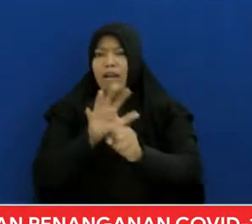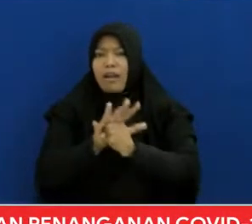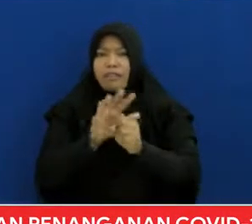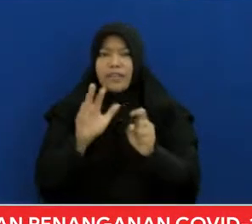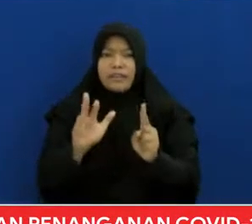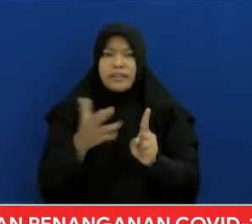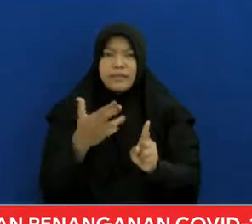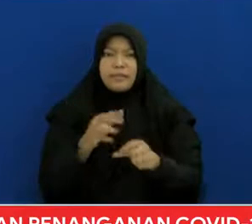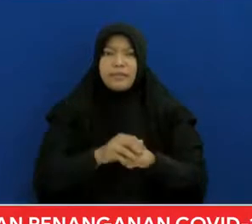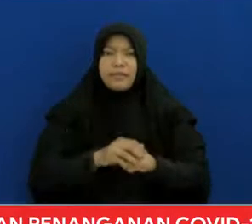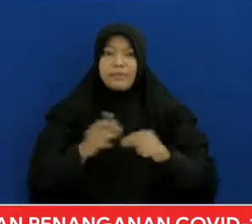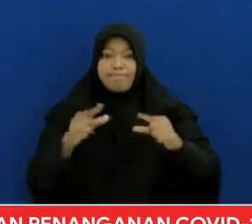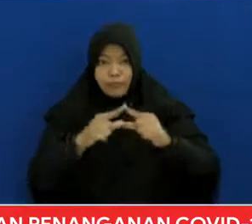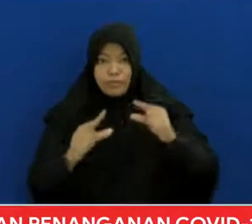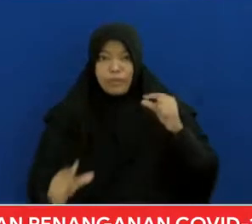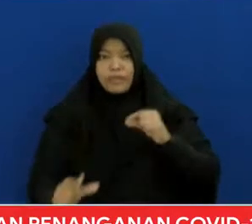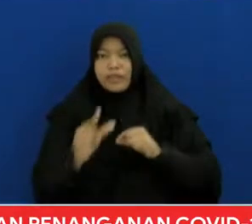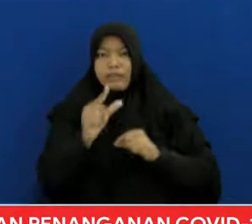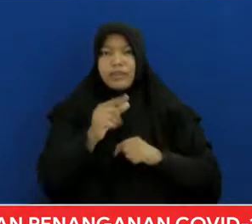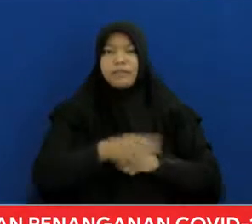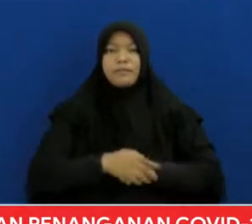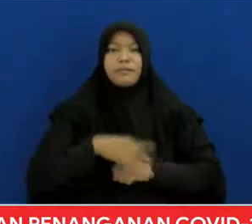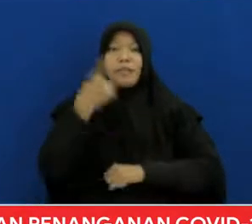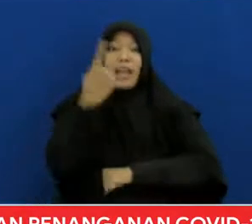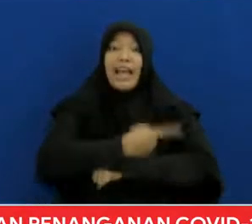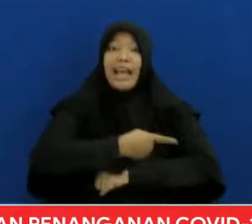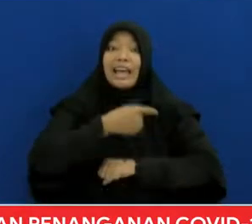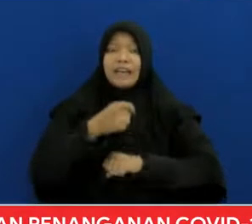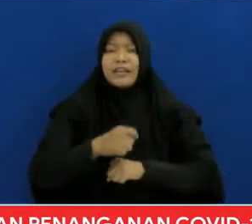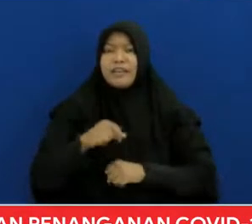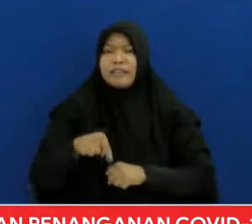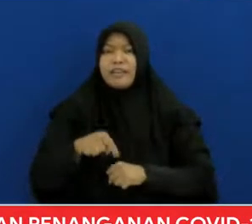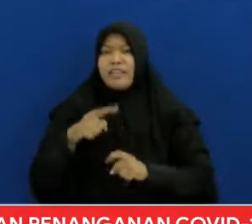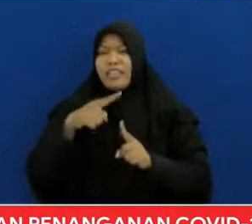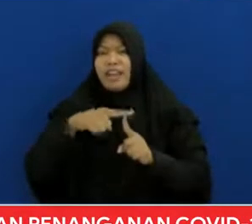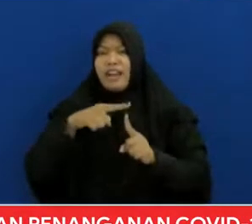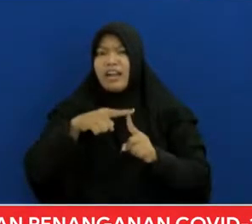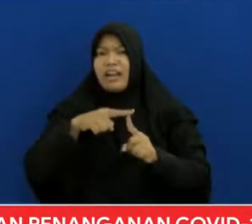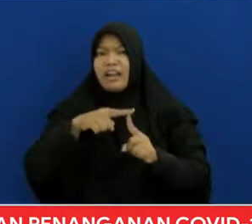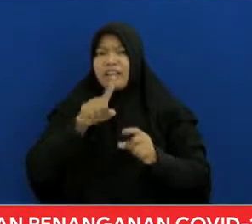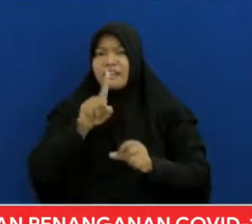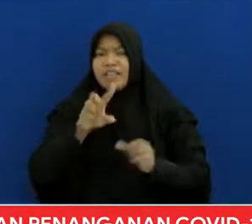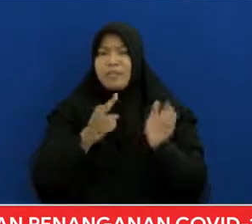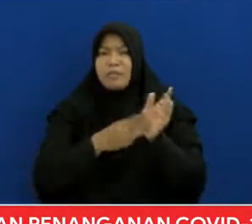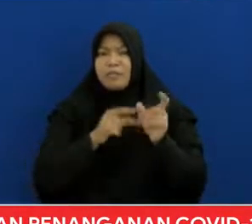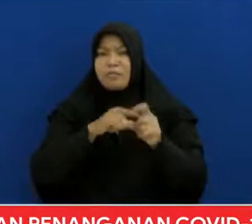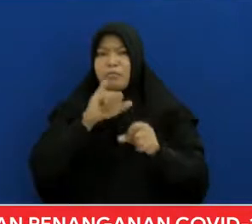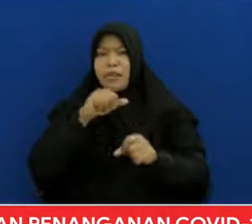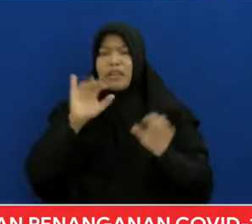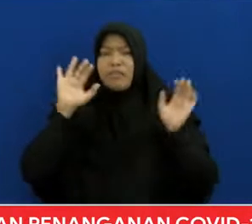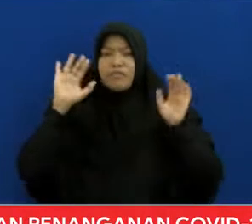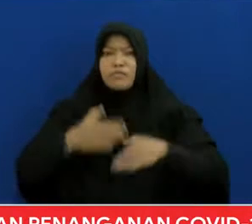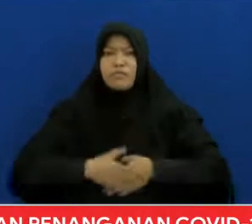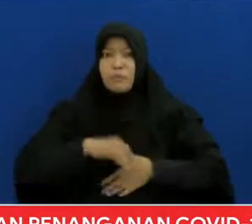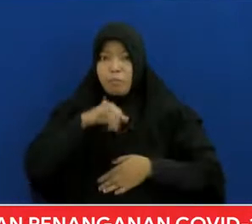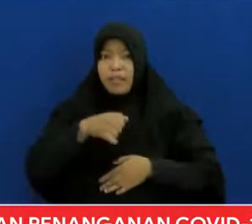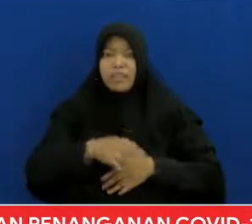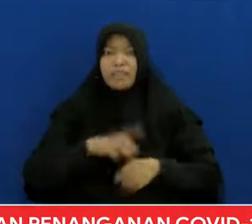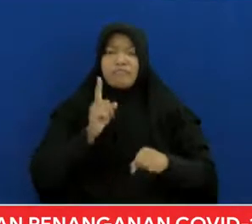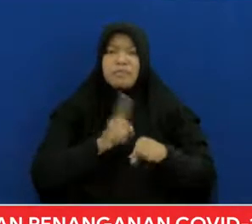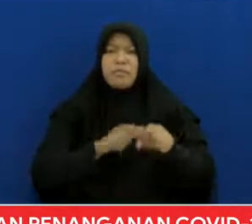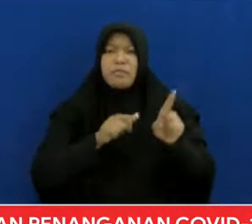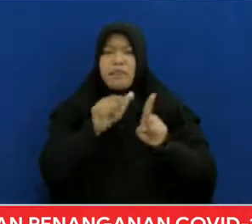COVID-19 Provinsi Sumatera Utara. Hari ini Jumat tanggal 1 Mei 2020 pukul